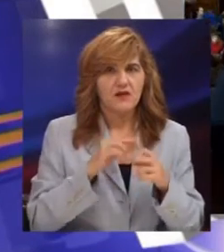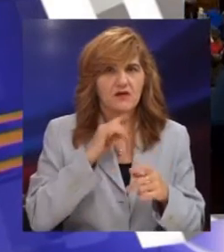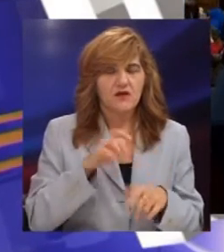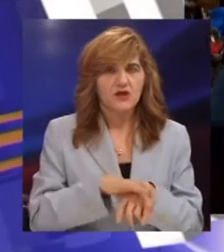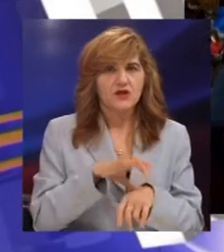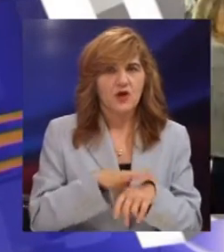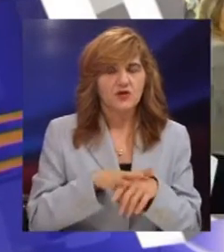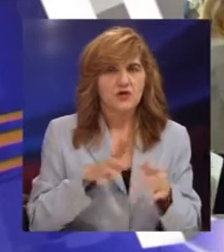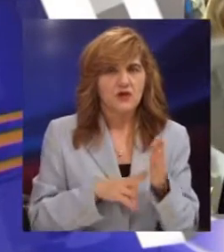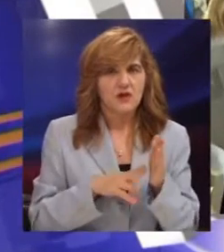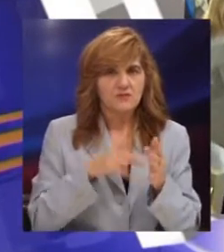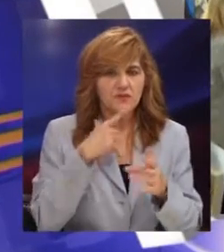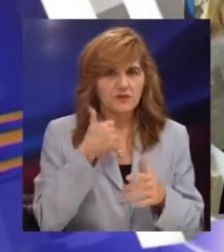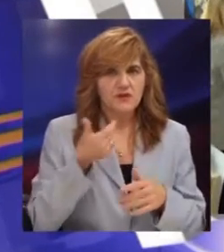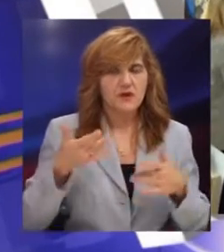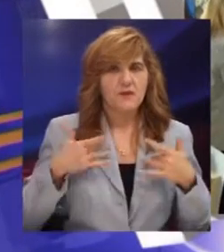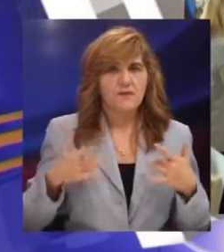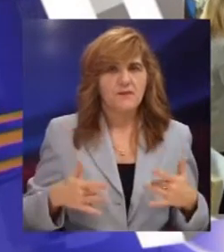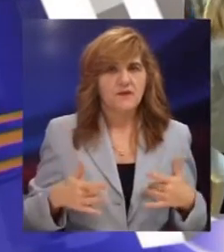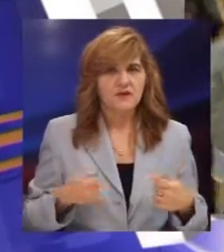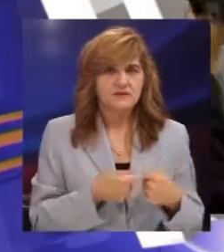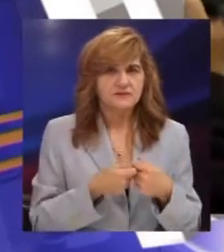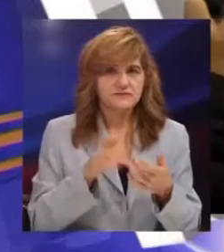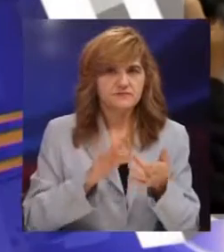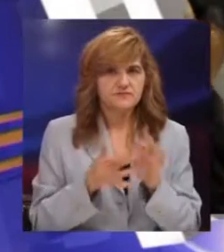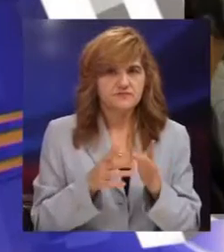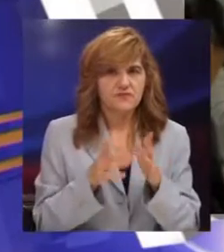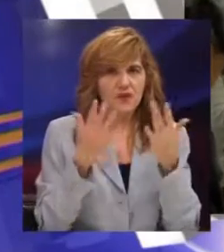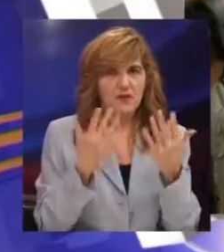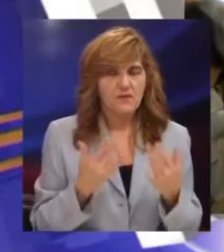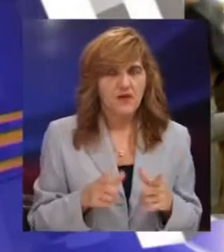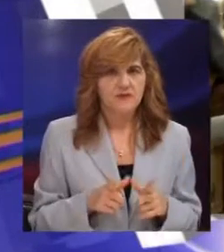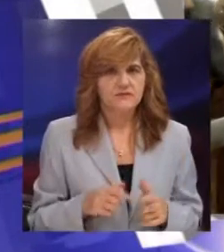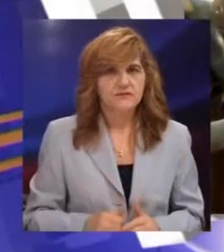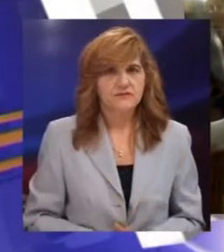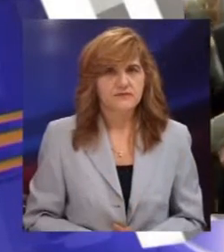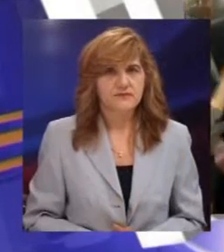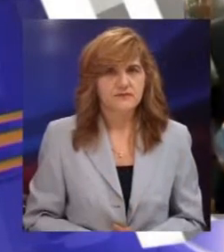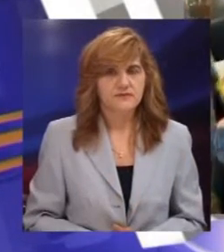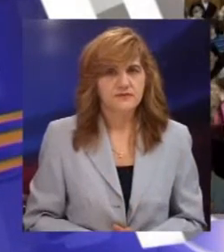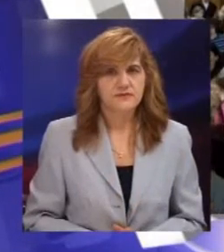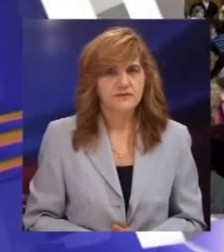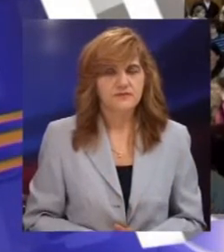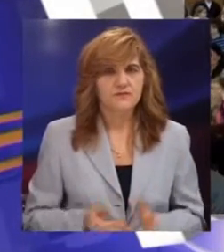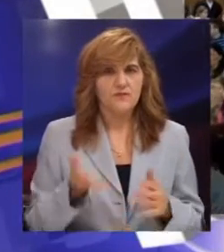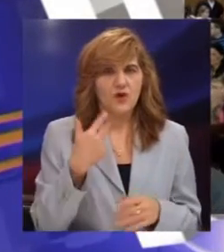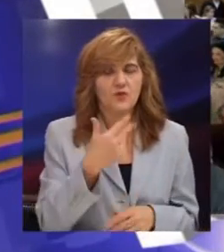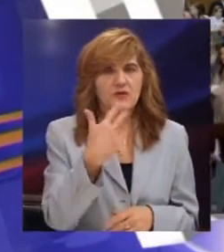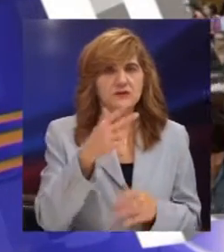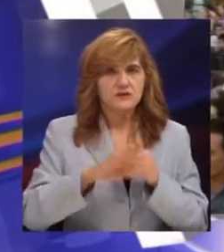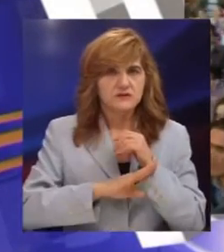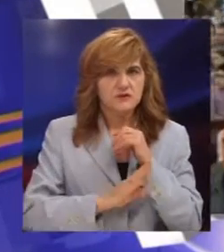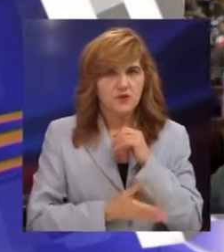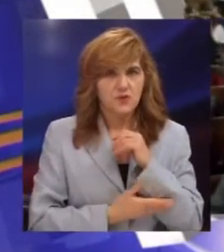matematičara Subotice dr. Nebojša Gvozdenović i predsjednica Takmičarske komisije za mlade matematičare Ljubica Kiselički. Od